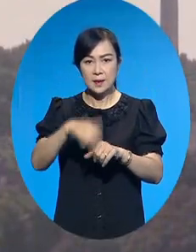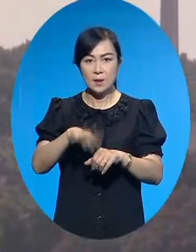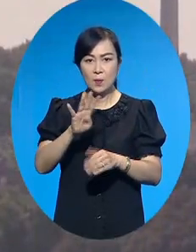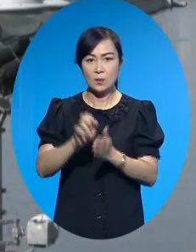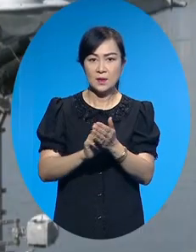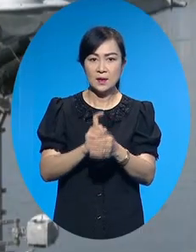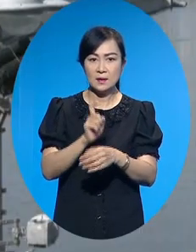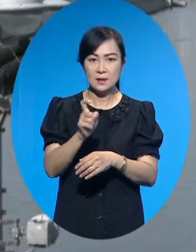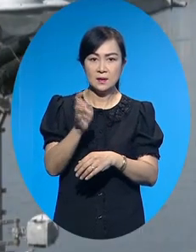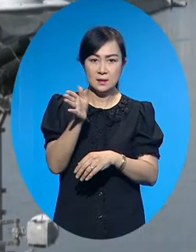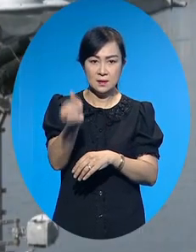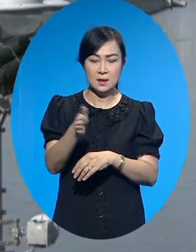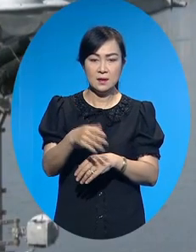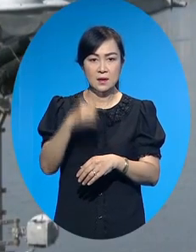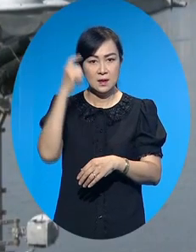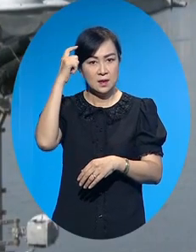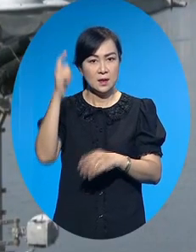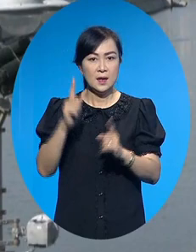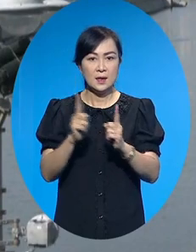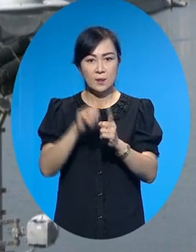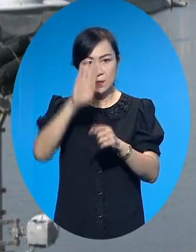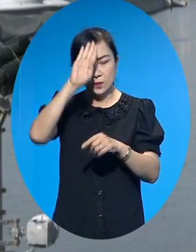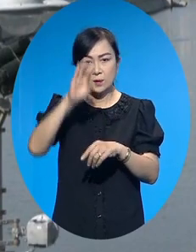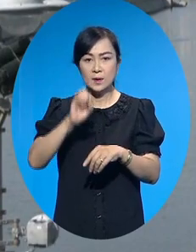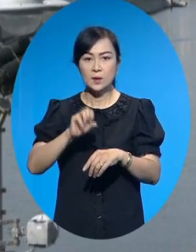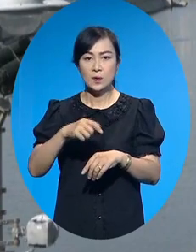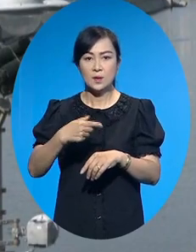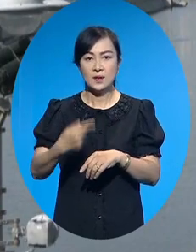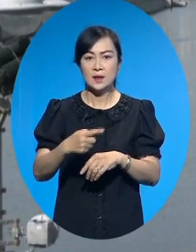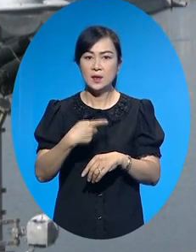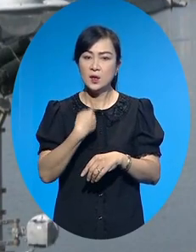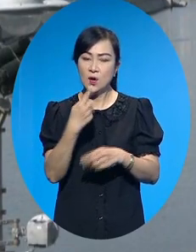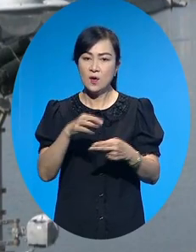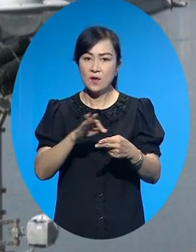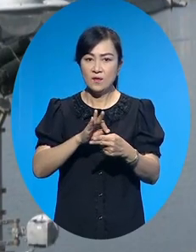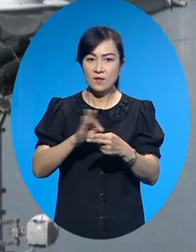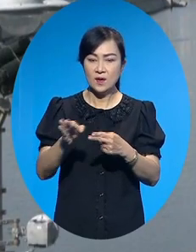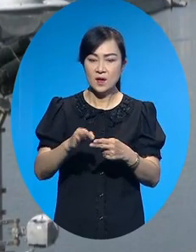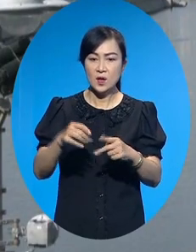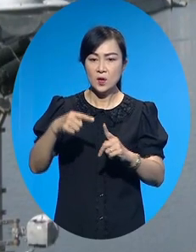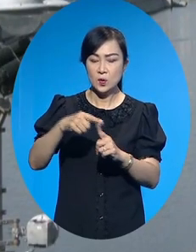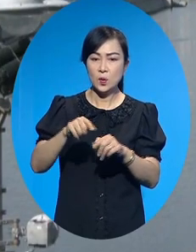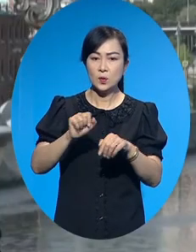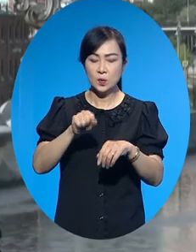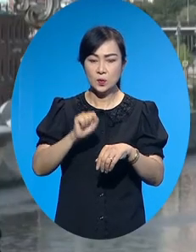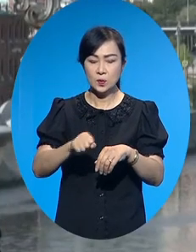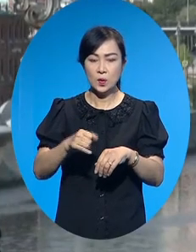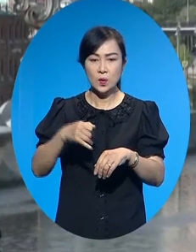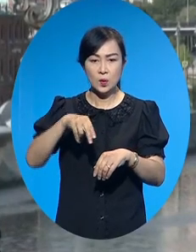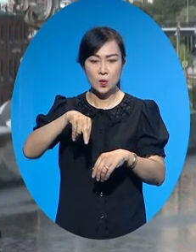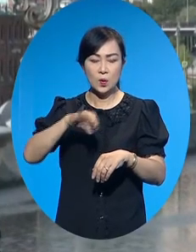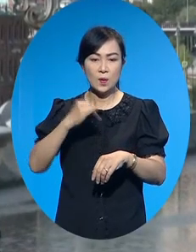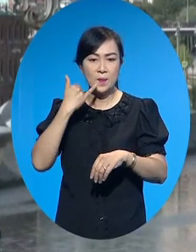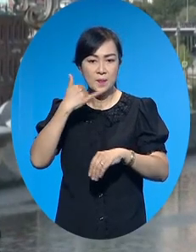4 tháng 9 tới. Dự kiến trong cuộc gặp này, Tổng thống Erdogan sẽ nêu vấn đề nối lại thỏa thuận ngũ cốc biển đen,